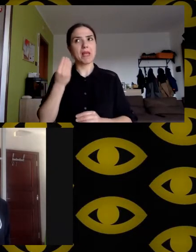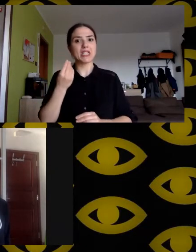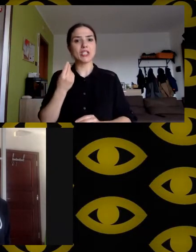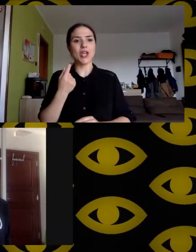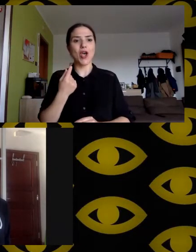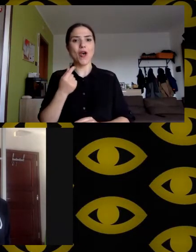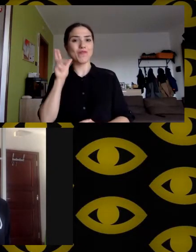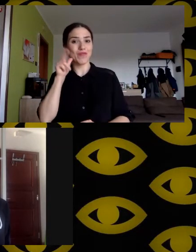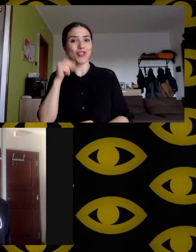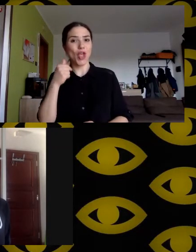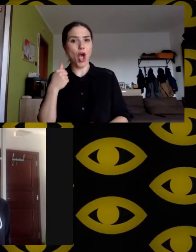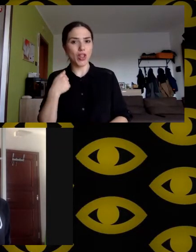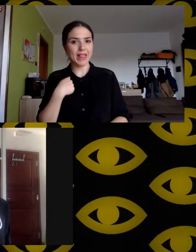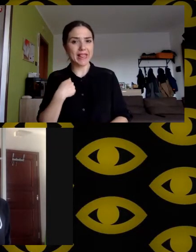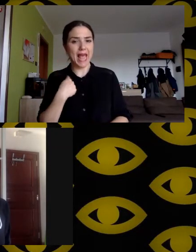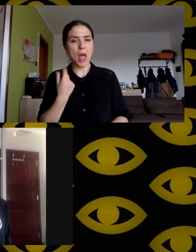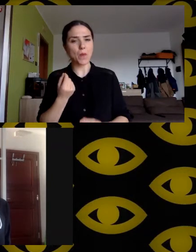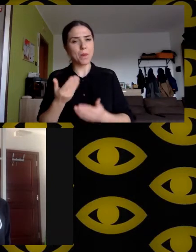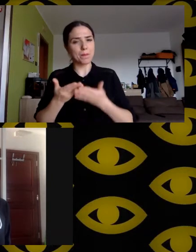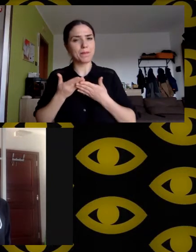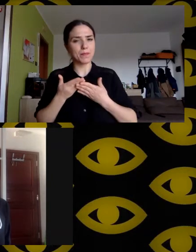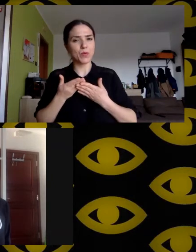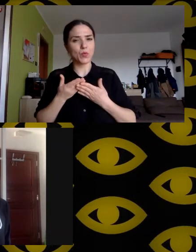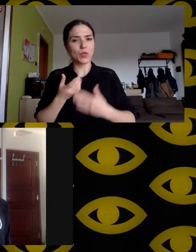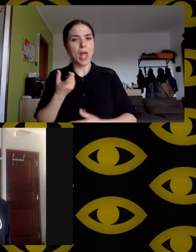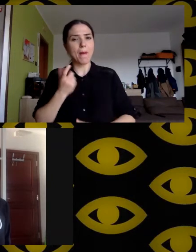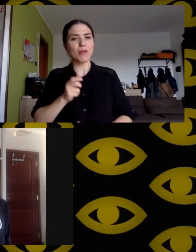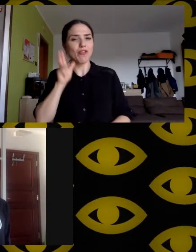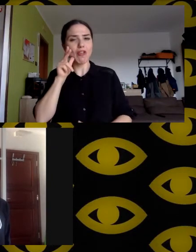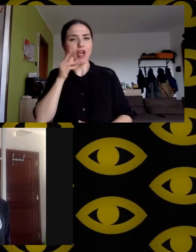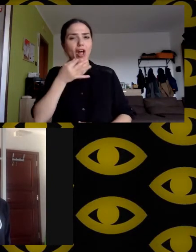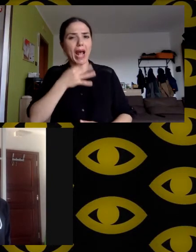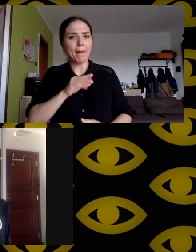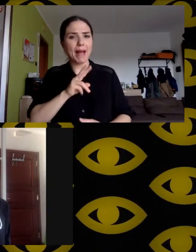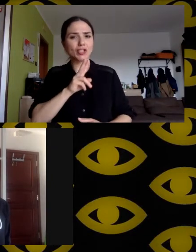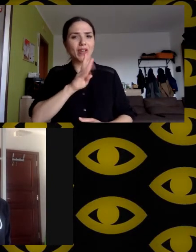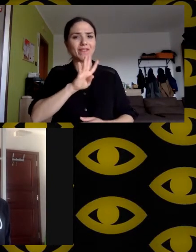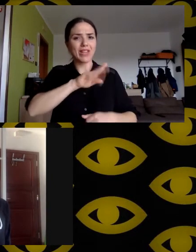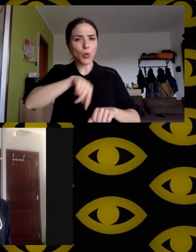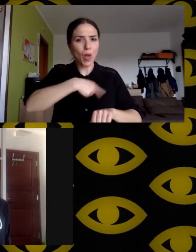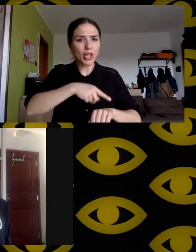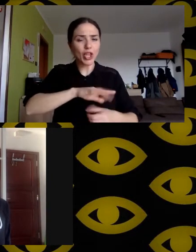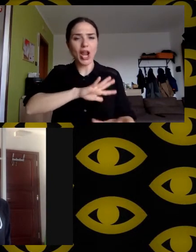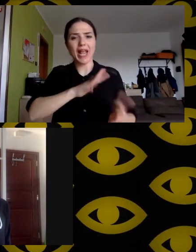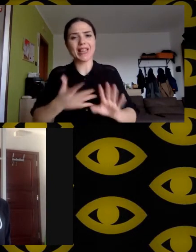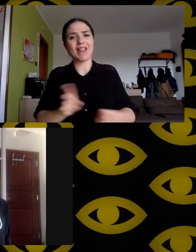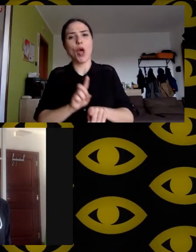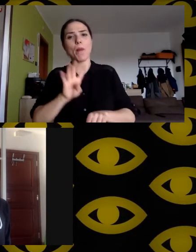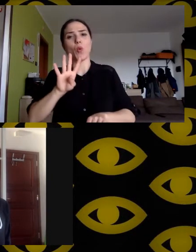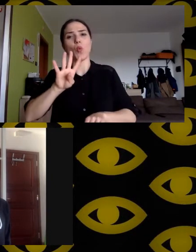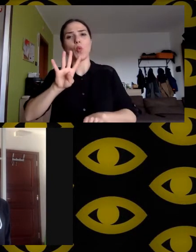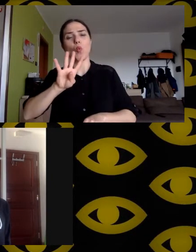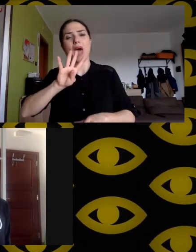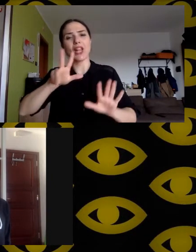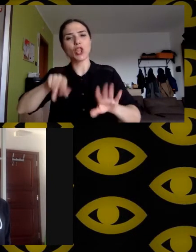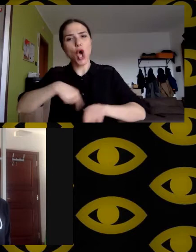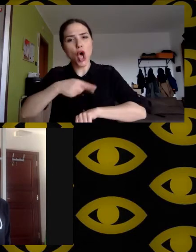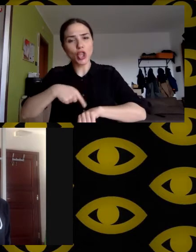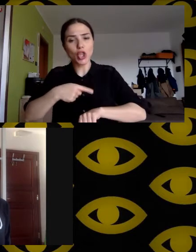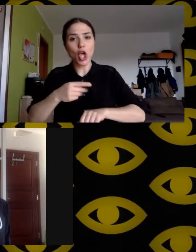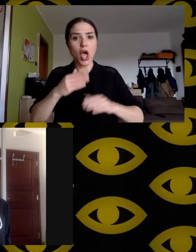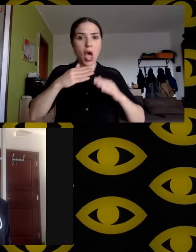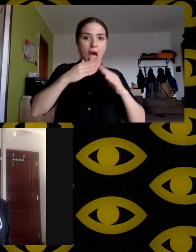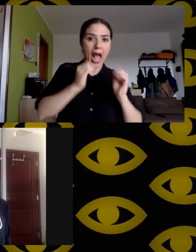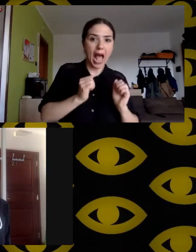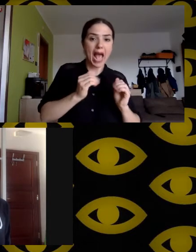donne riescono a vivere di 24 ore, ne vivono 48, hanno la casa, i figli, la famiglia, il